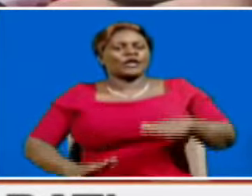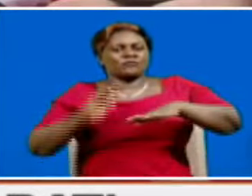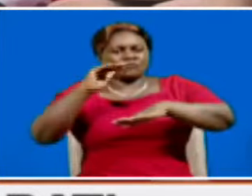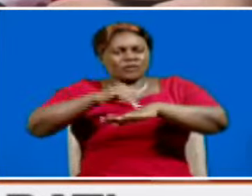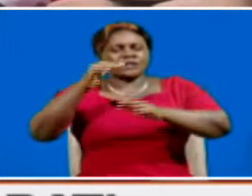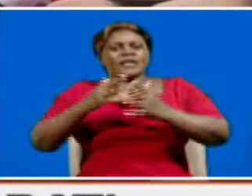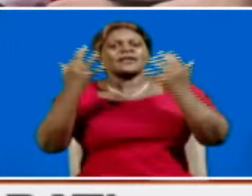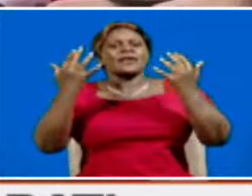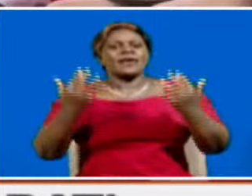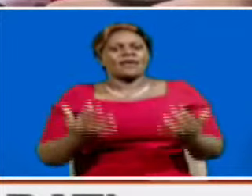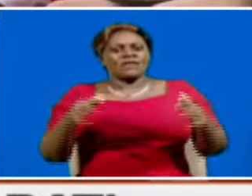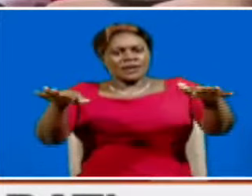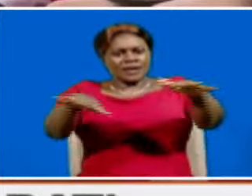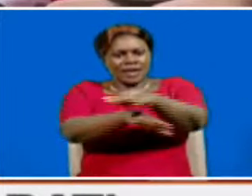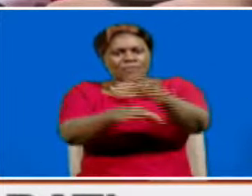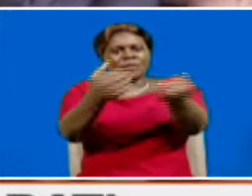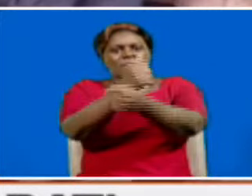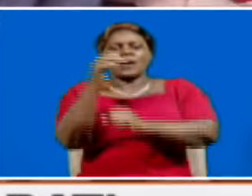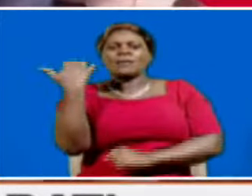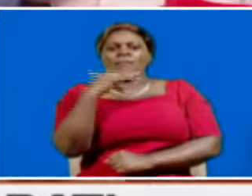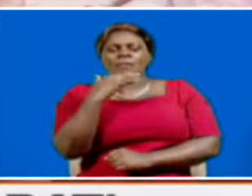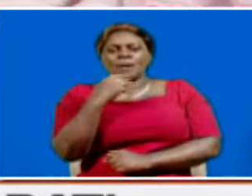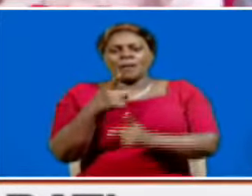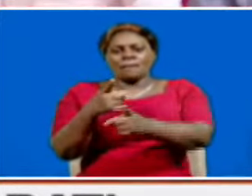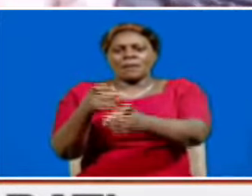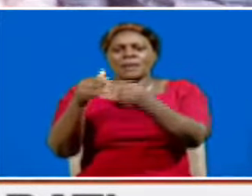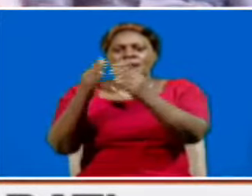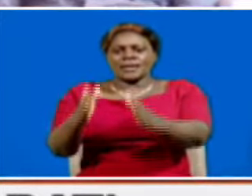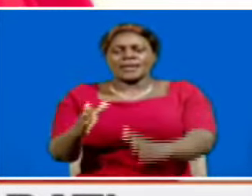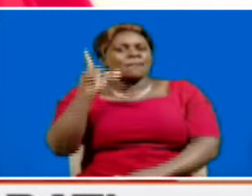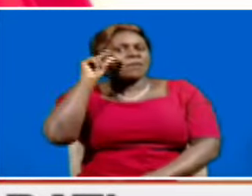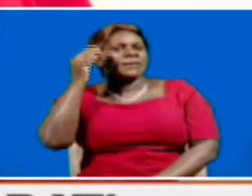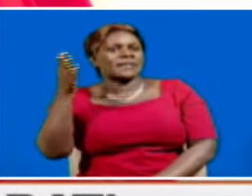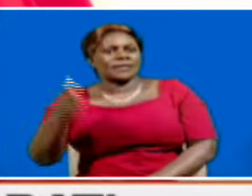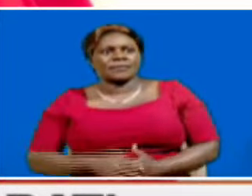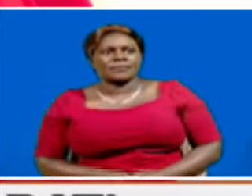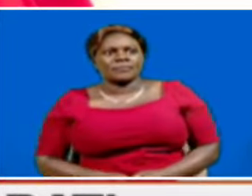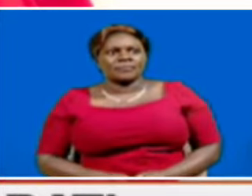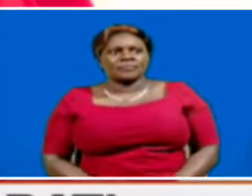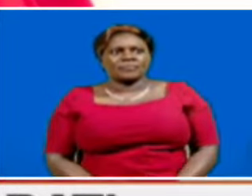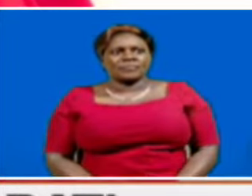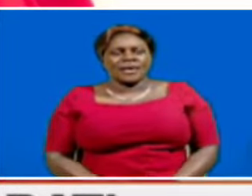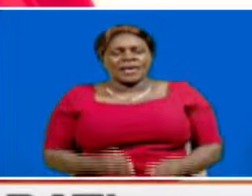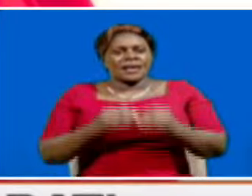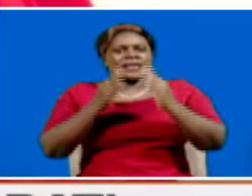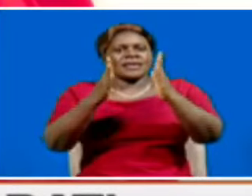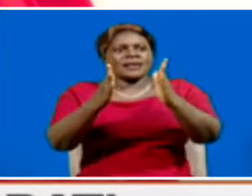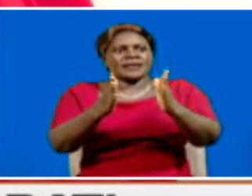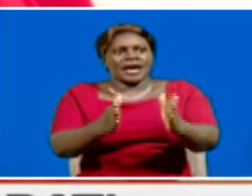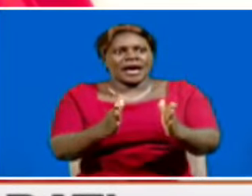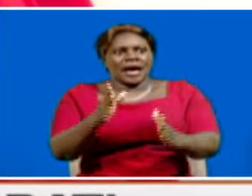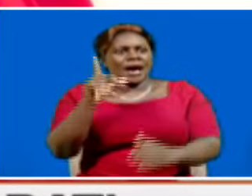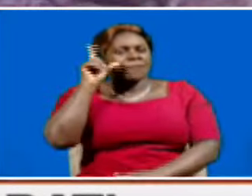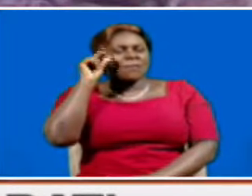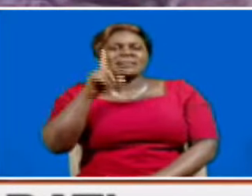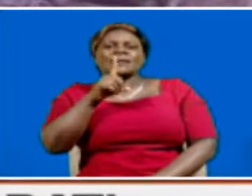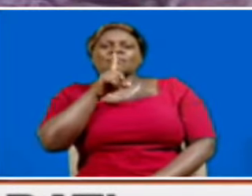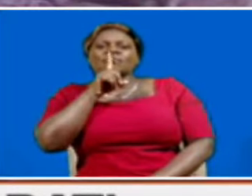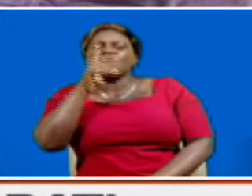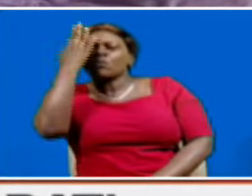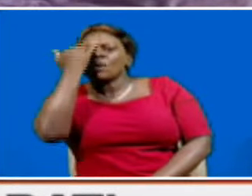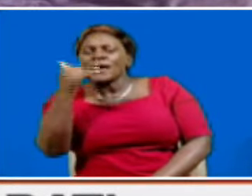zaidi, Naibu Rais Rigathi Gachagua amewalaumu viongozi wa eneo hilo. Why are leaders in coast quiet?